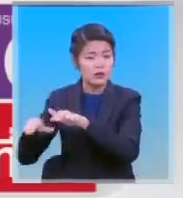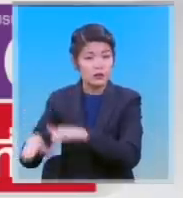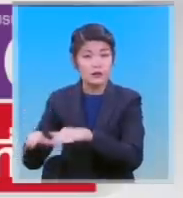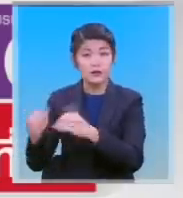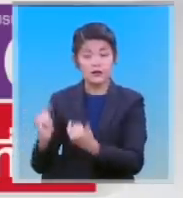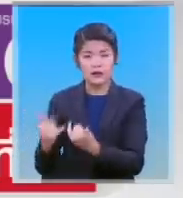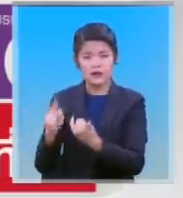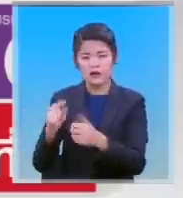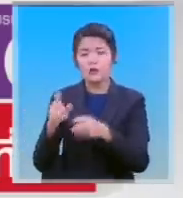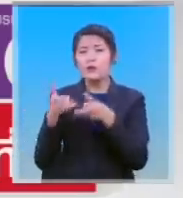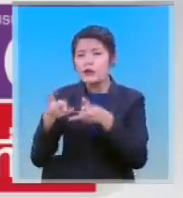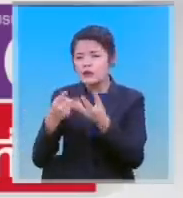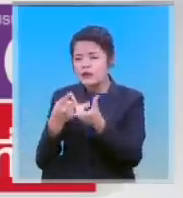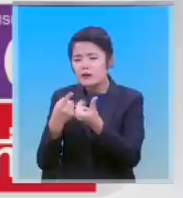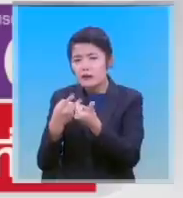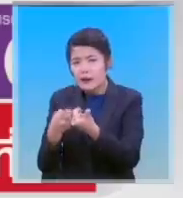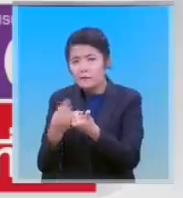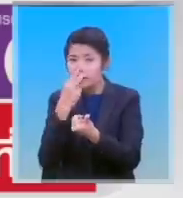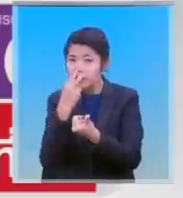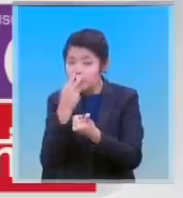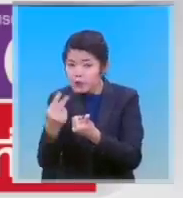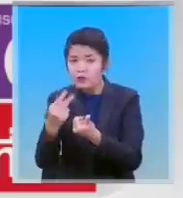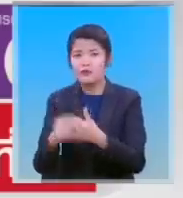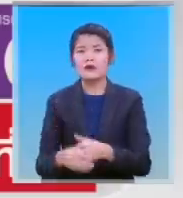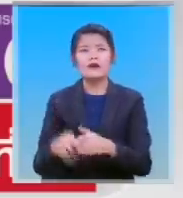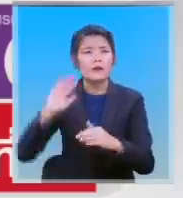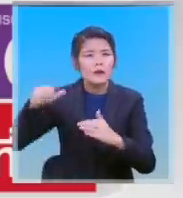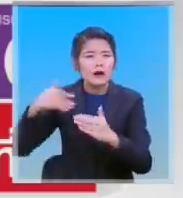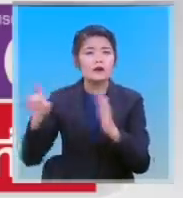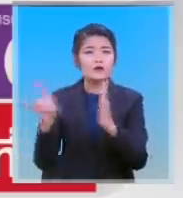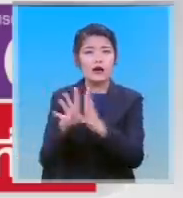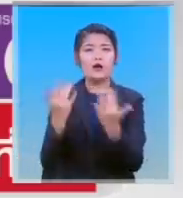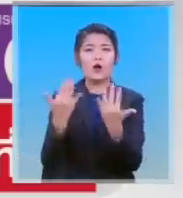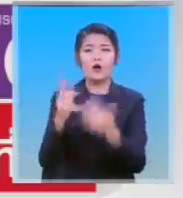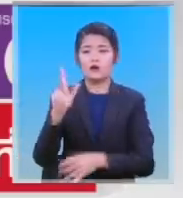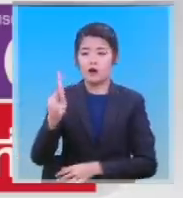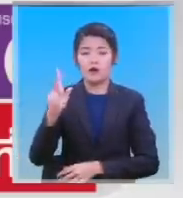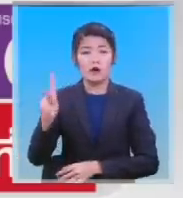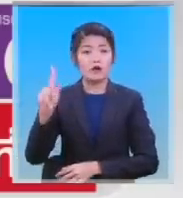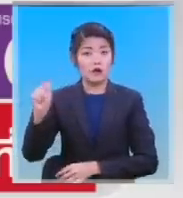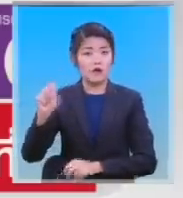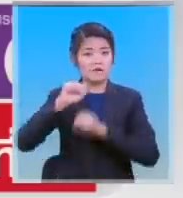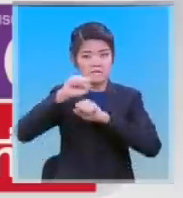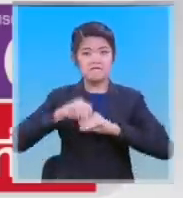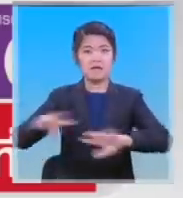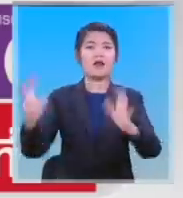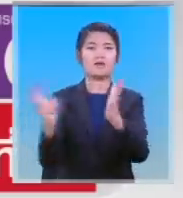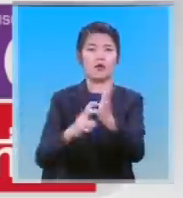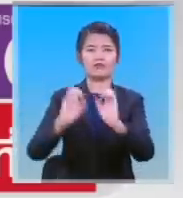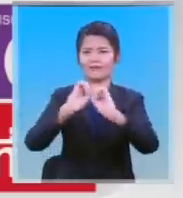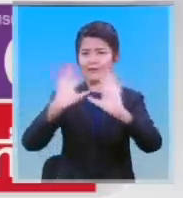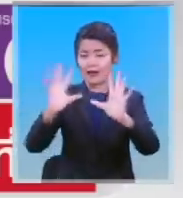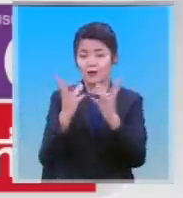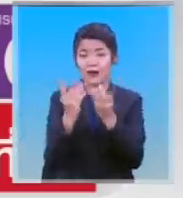เป็นสมการนะที่เอาให้ได้ดูนะอย่างที่บอกสุดท้ายแล้วก็ต้องรอกกต.ประกาศรับรองอย่างเป็นทางการออกมาว่าตัวเล